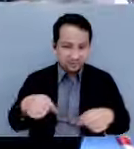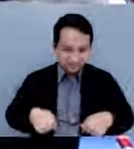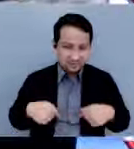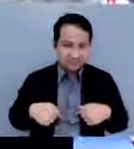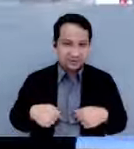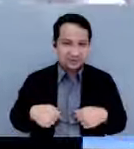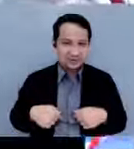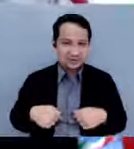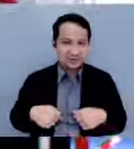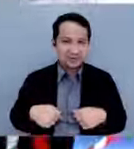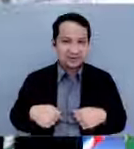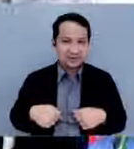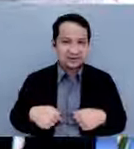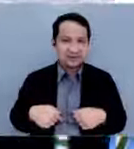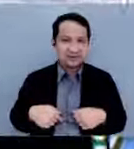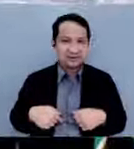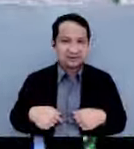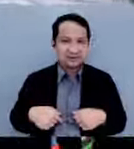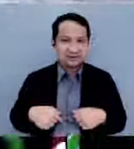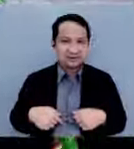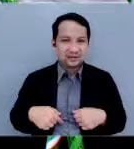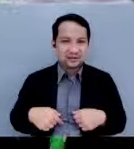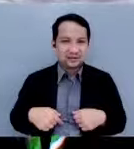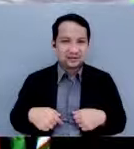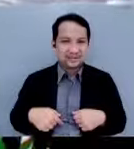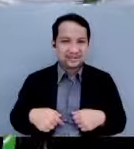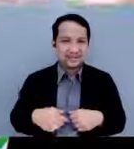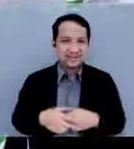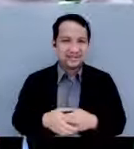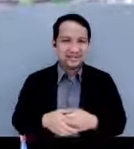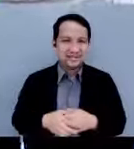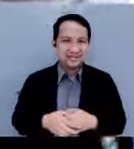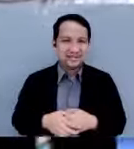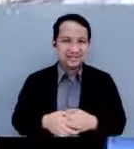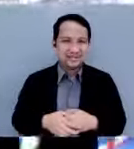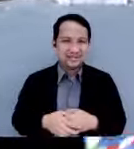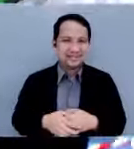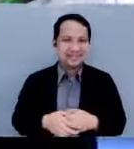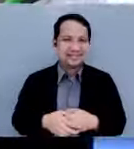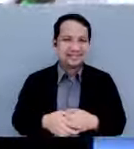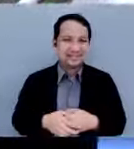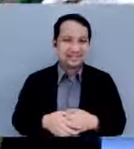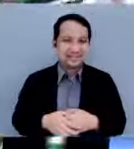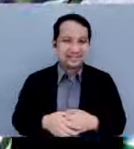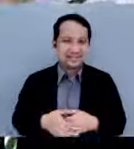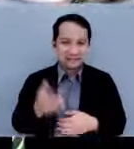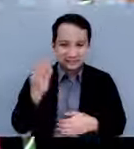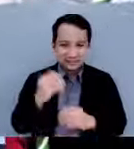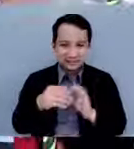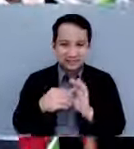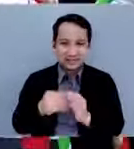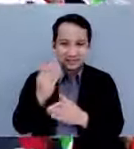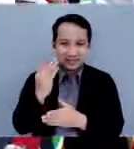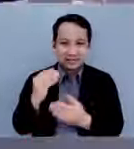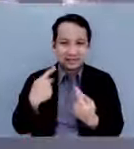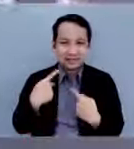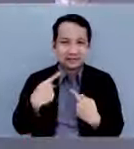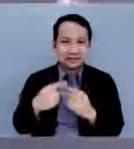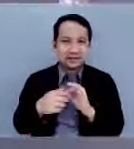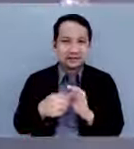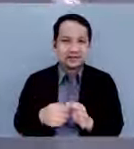ano pa ang benefits? Hindi, ma'am, okay lang po ako. Okay lang po ako. Let's go, Jess! Nakita natin may mga men. Hi, Michelle! Nandito na dito sa